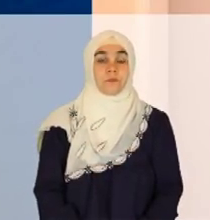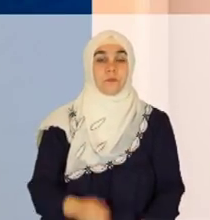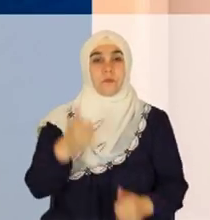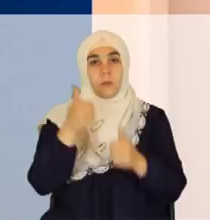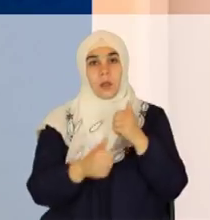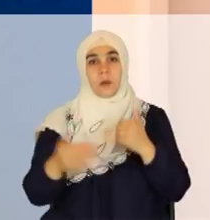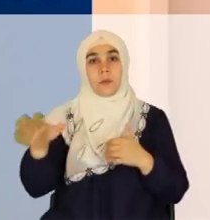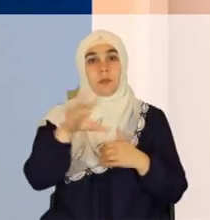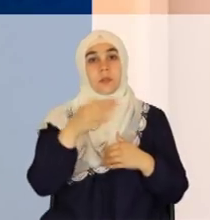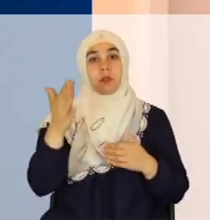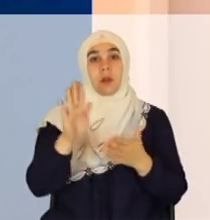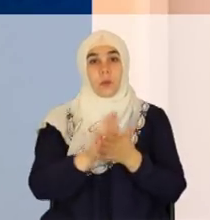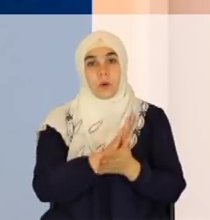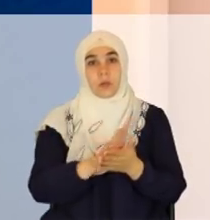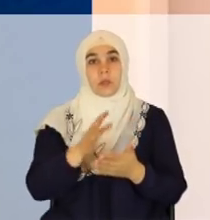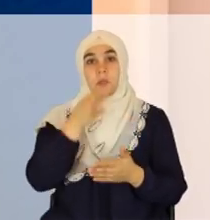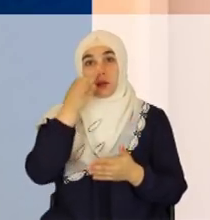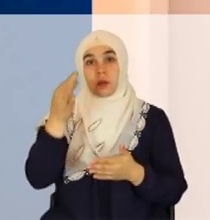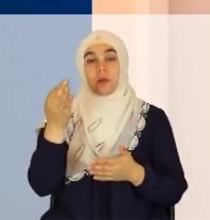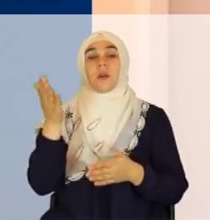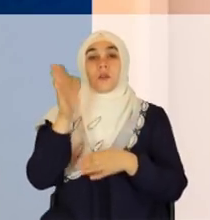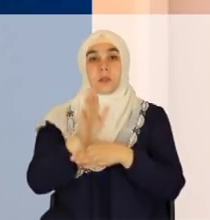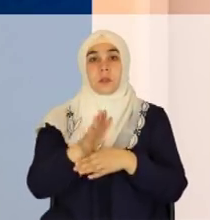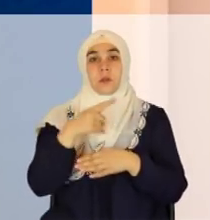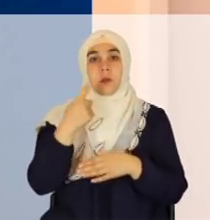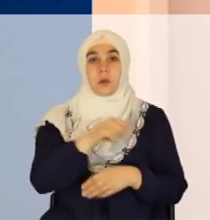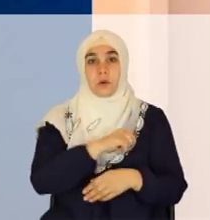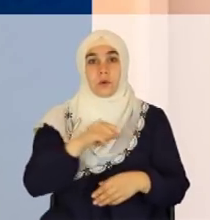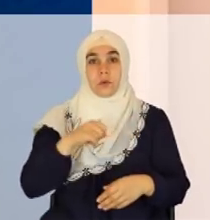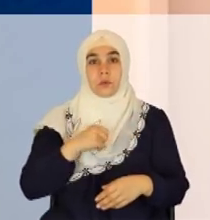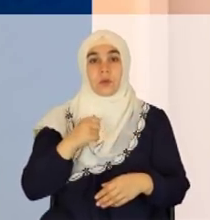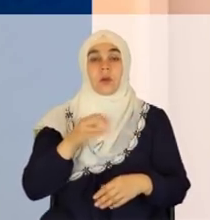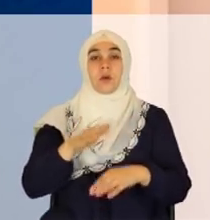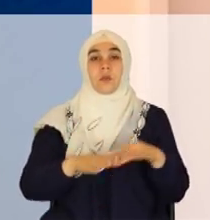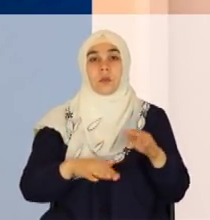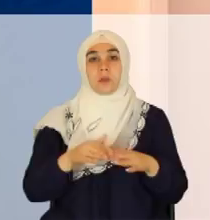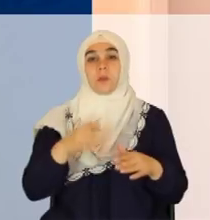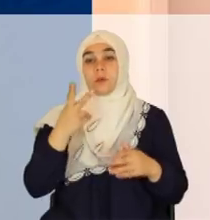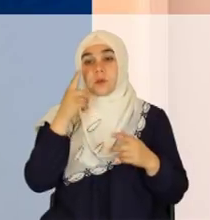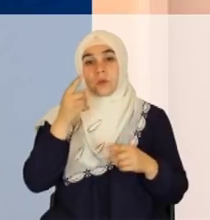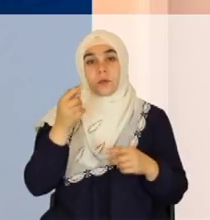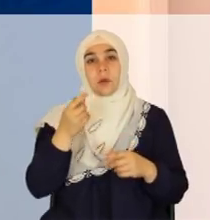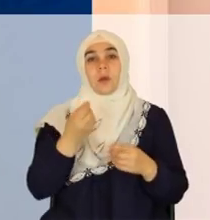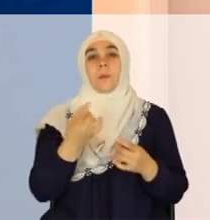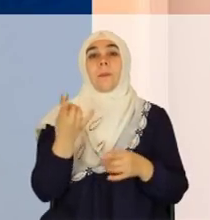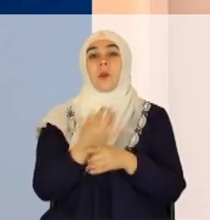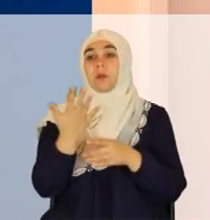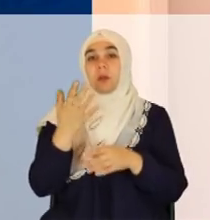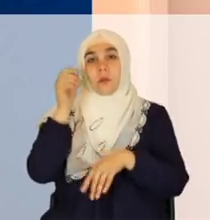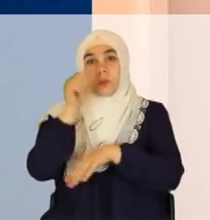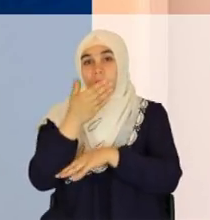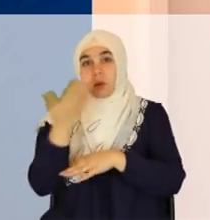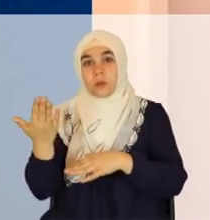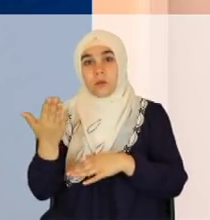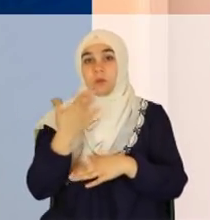Her manasında pakliğini talep kıladır. Özümüz öyle kıladır. Birarda ibadetimiz